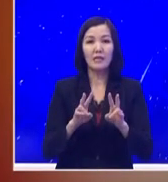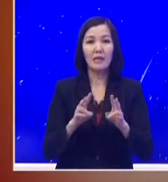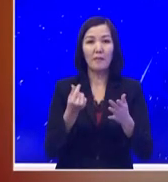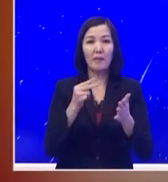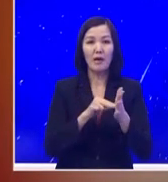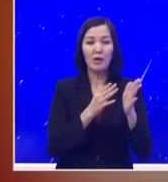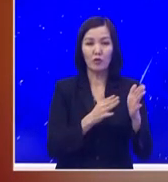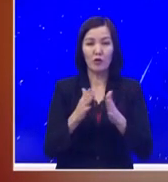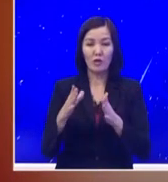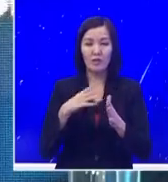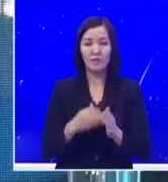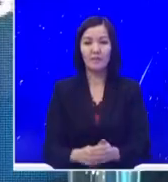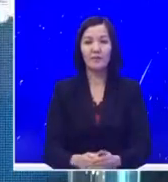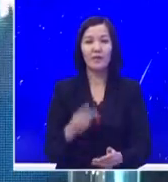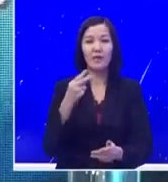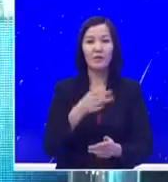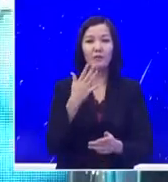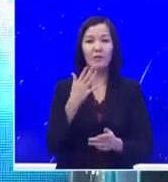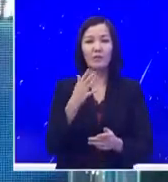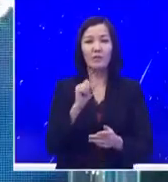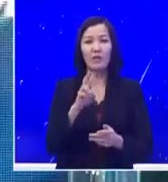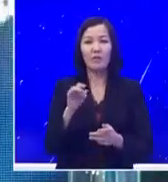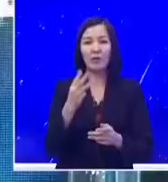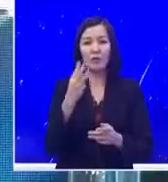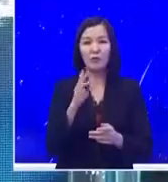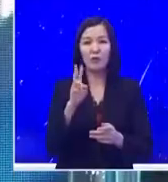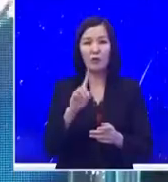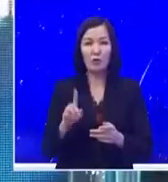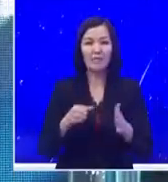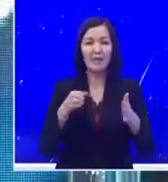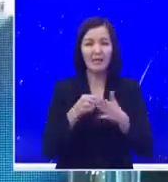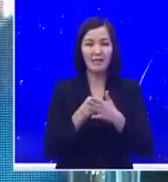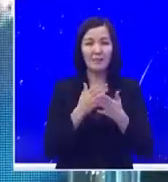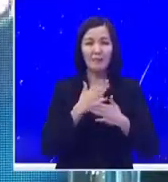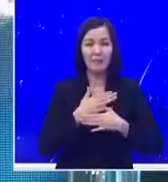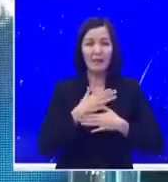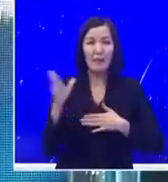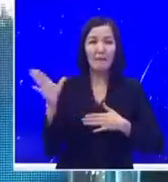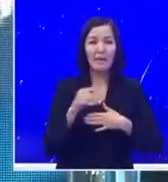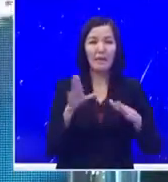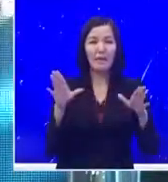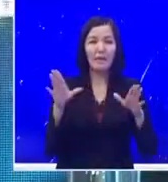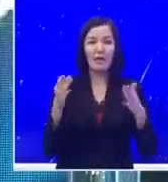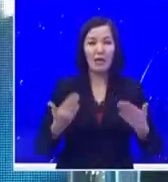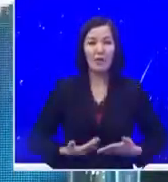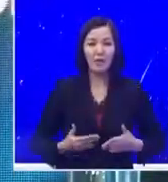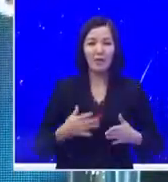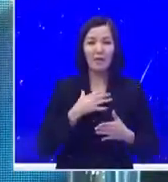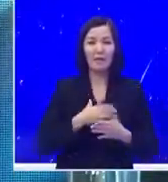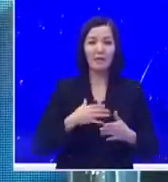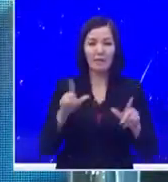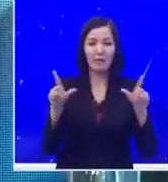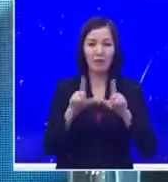дейді Султанов Мырза. 25 ақпаннан 3 наурызға дейін біз мына барлық әлеуметтік маңызы бар азық-түлік